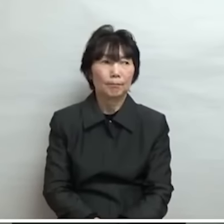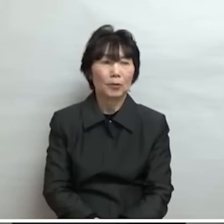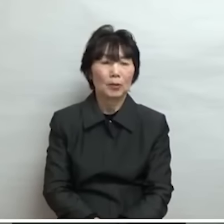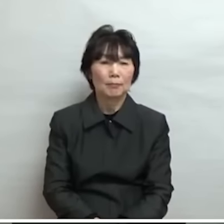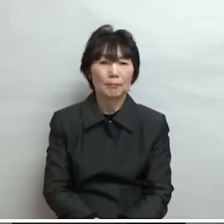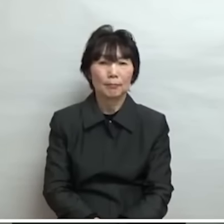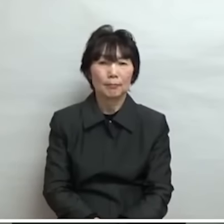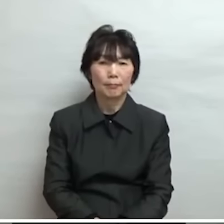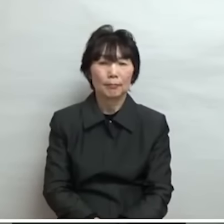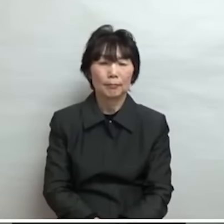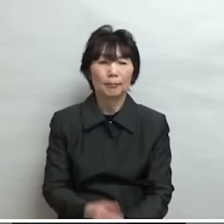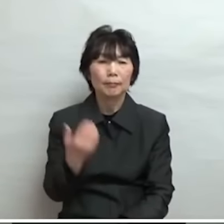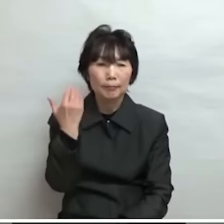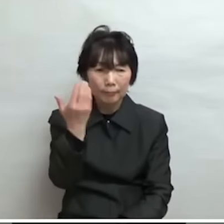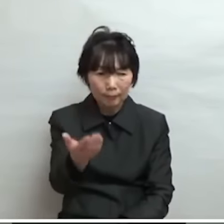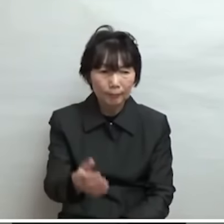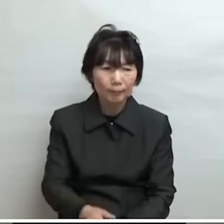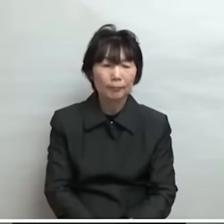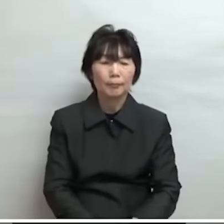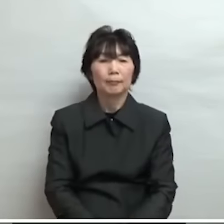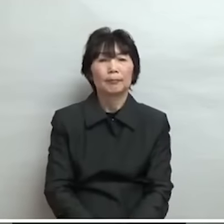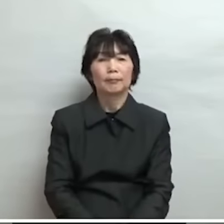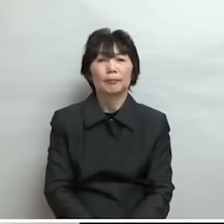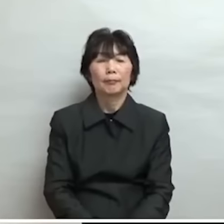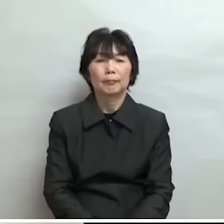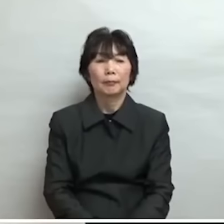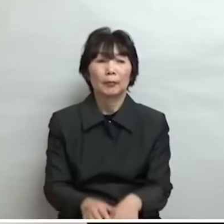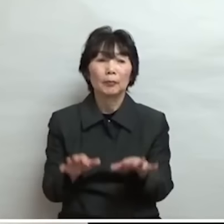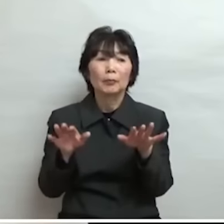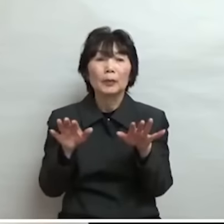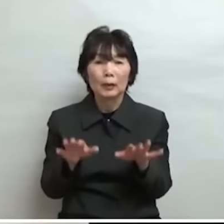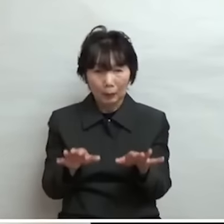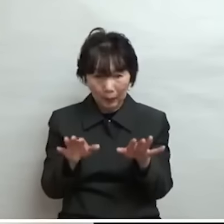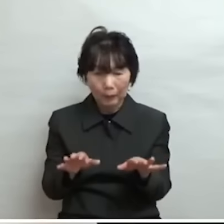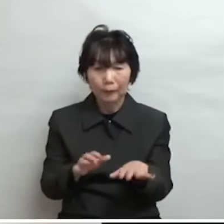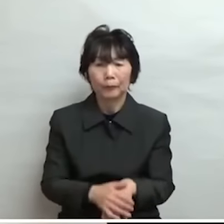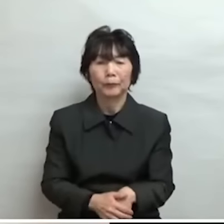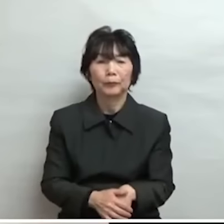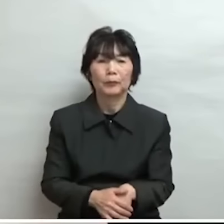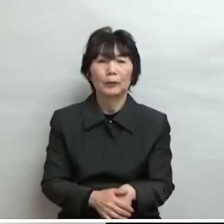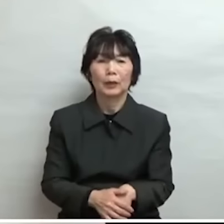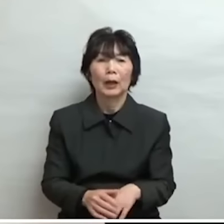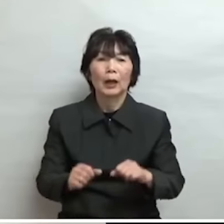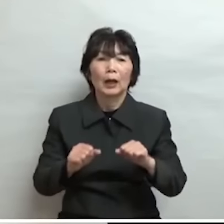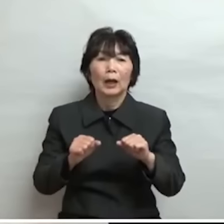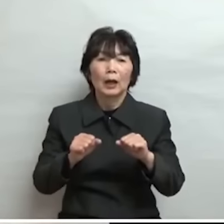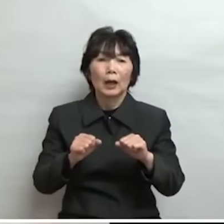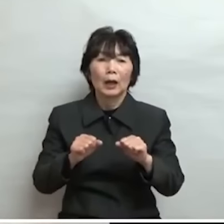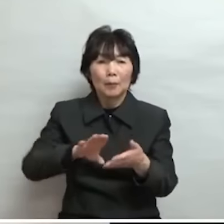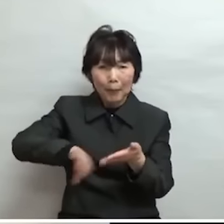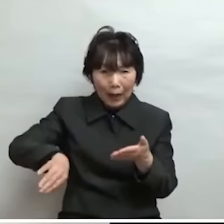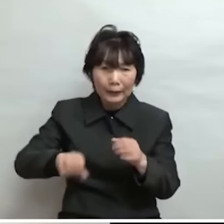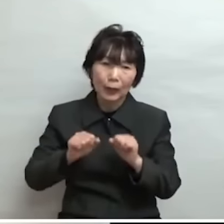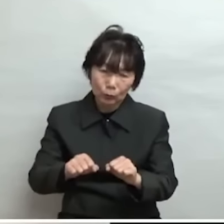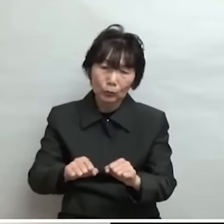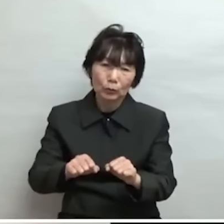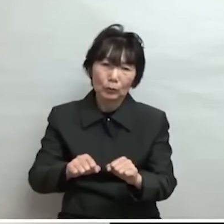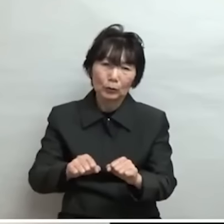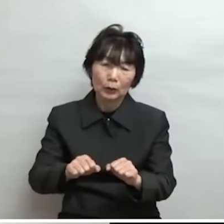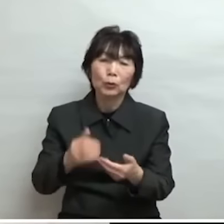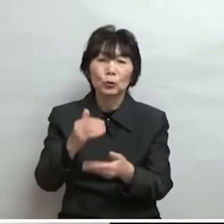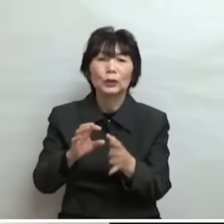すみません、ちょっと追加で質問させていただきます、はい、現時点で大執行に反対するような抗議のメール